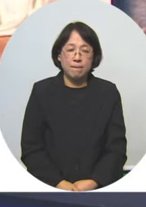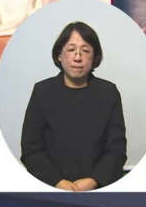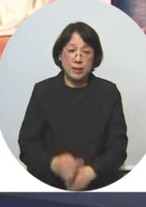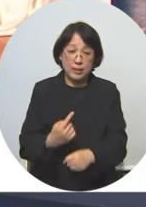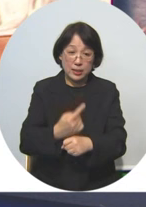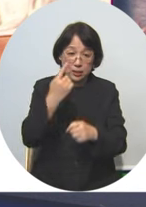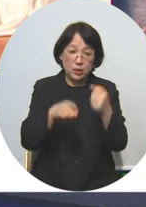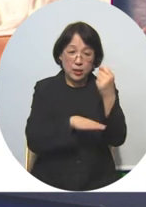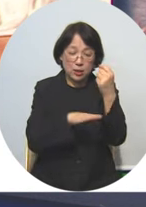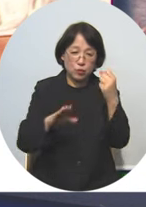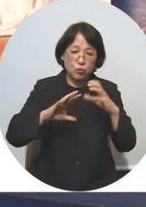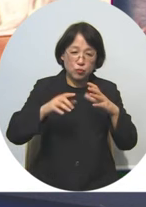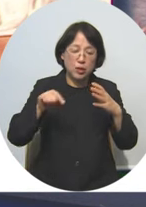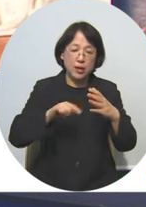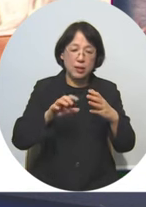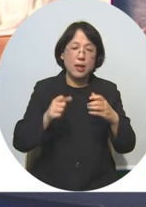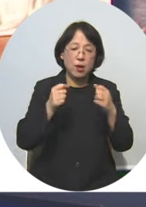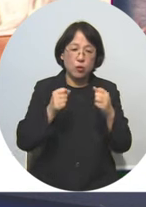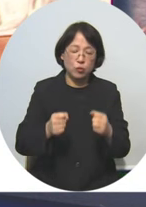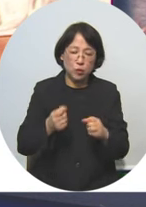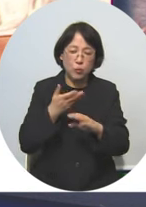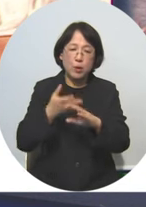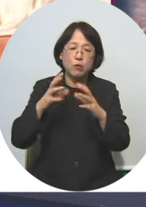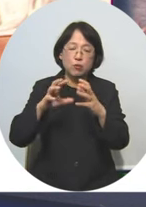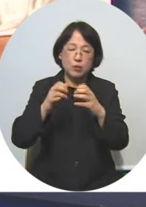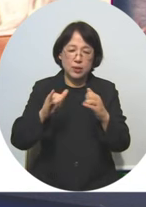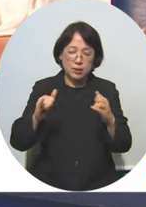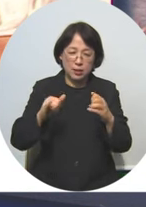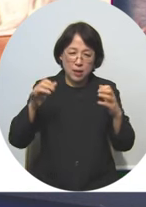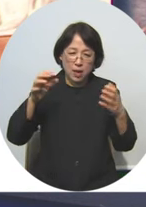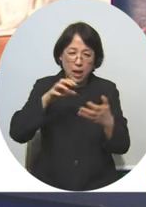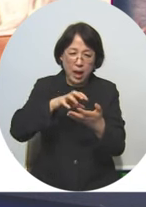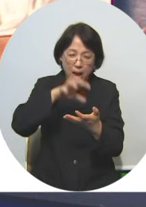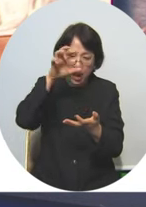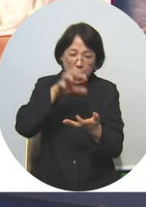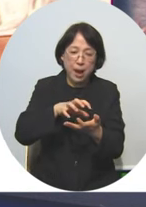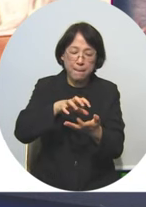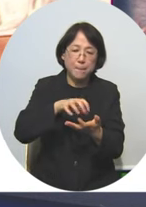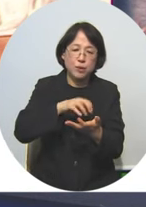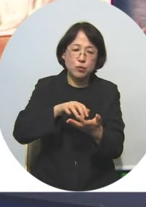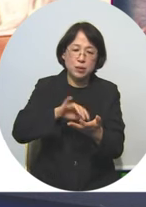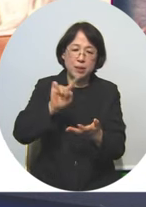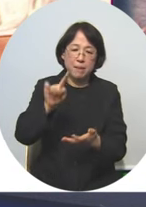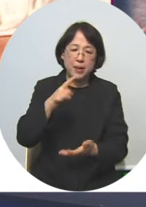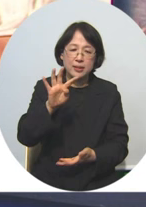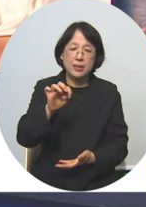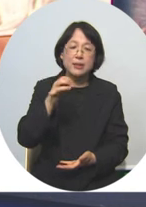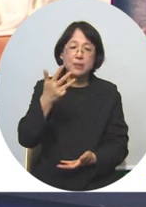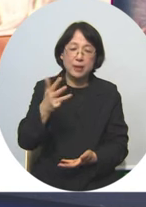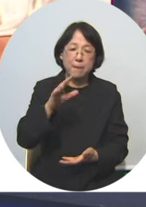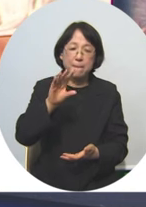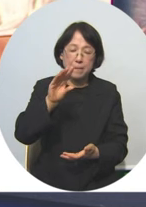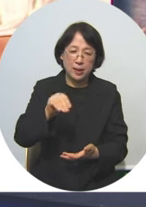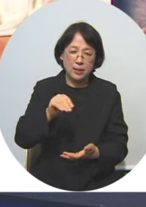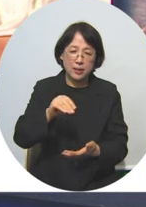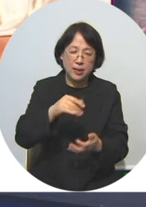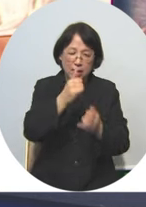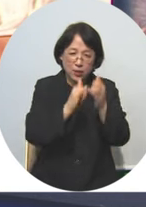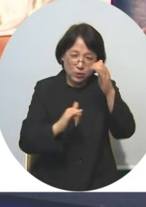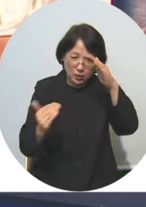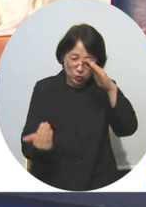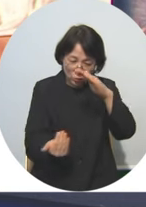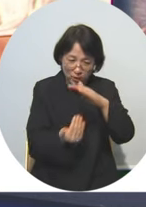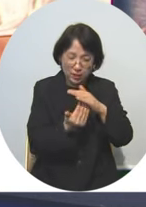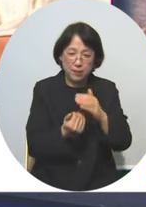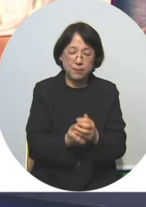지난해 기준 국내에 거주하는 외국인은 모두 143만 명으로 역대 최대를 기록했습니다. 남성은